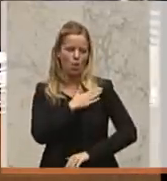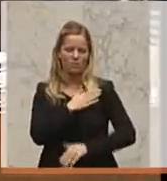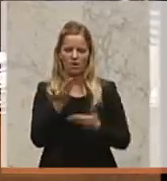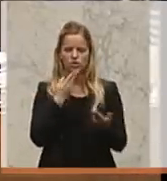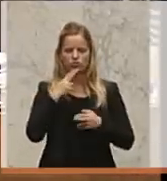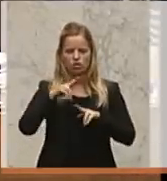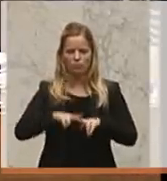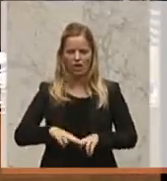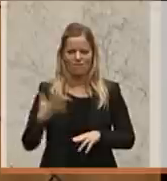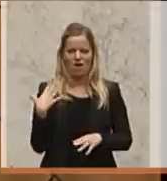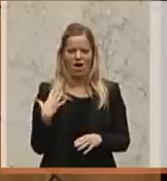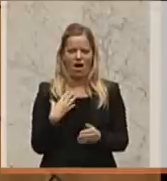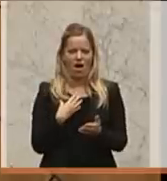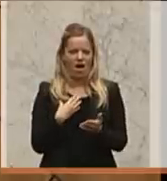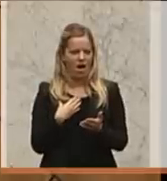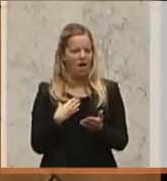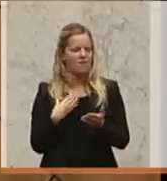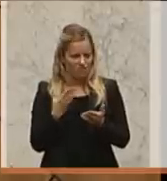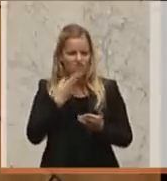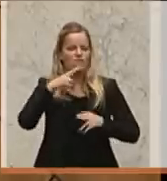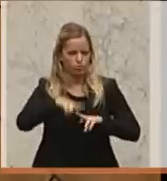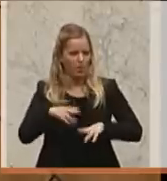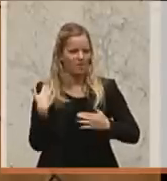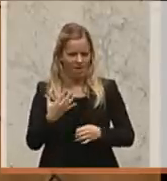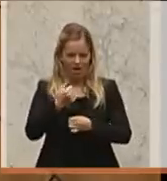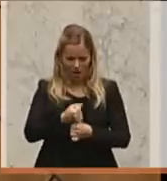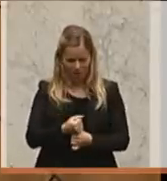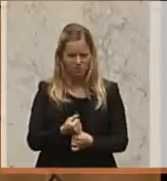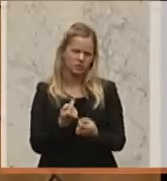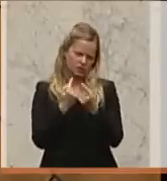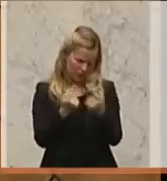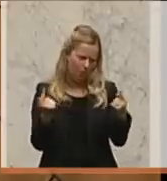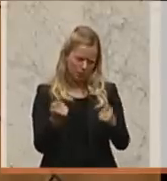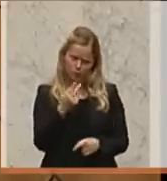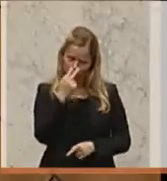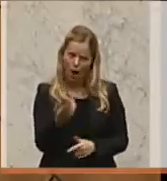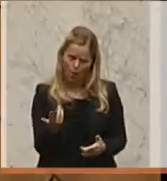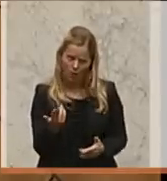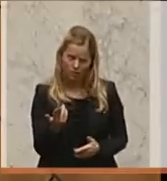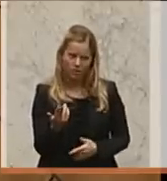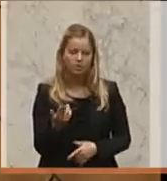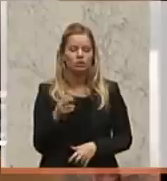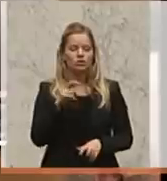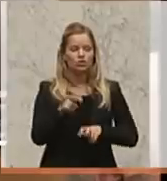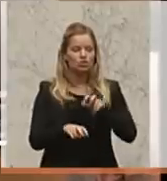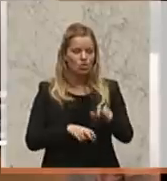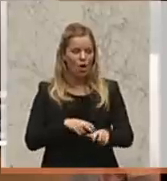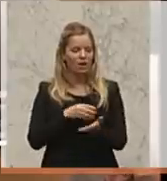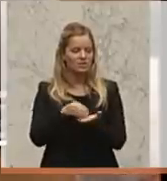Also, kehren Sie vor der eigenen Tür, Herr Rosenkranz, ist ja unerhört. Mit Steuerzahlergeld die glatte Unwahrheit, das sind